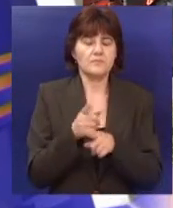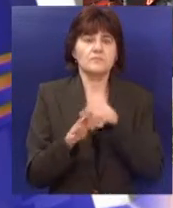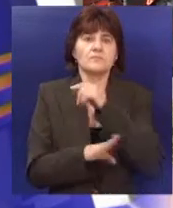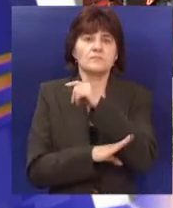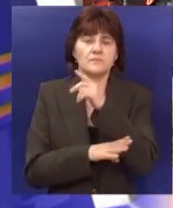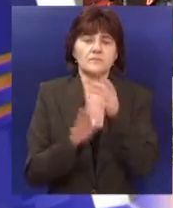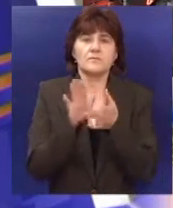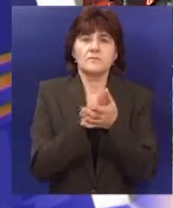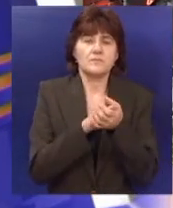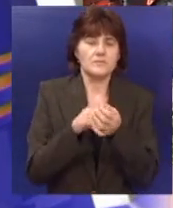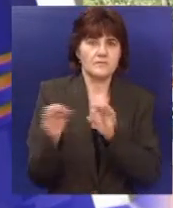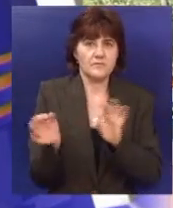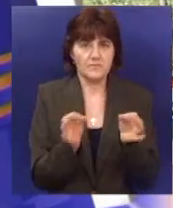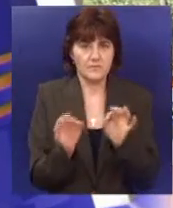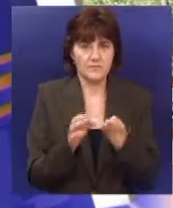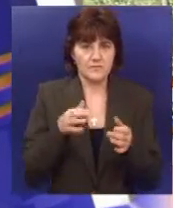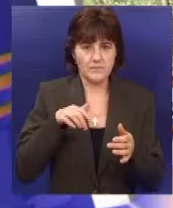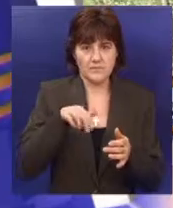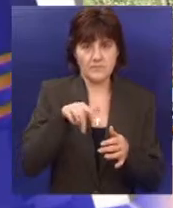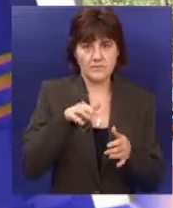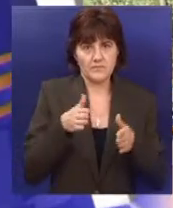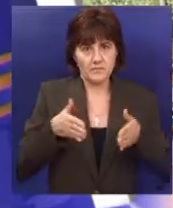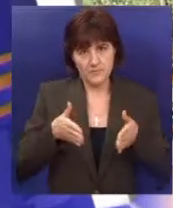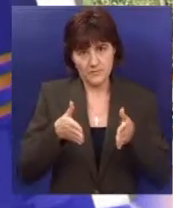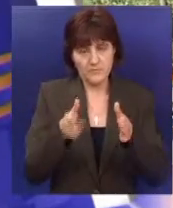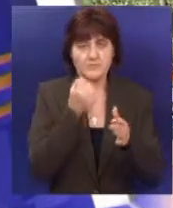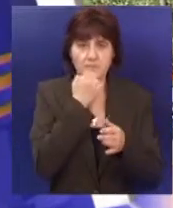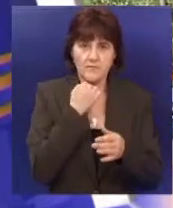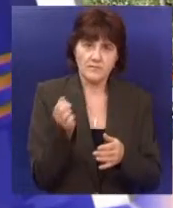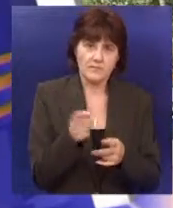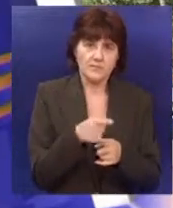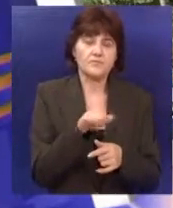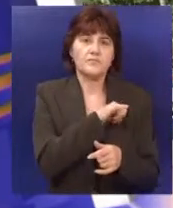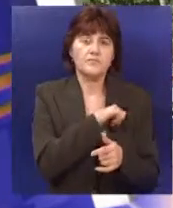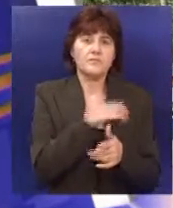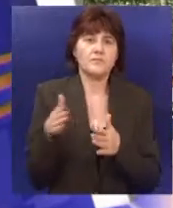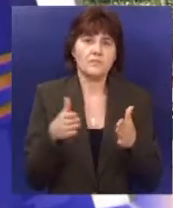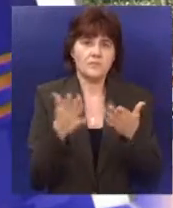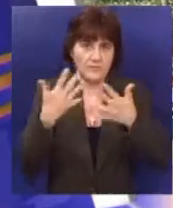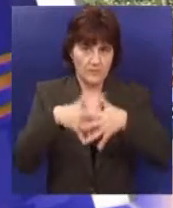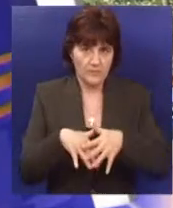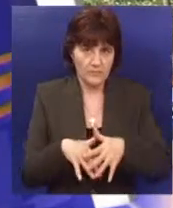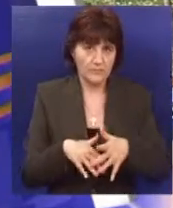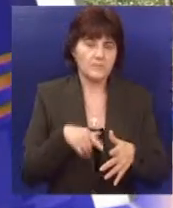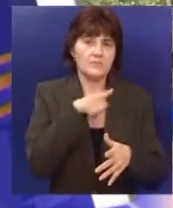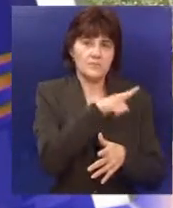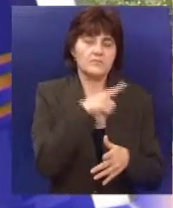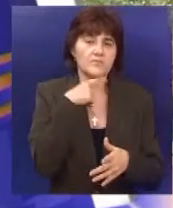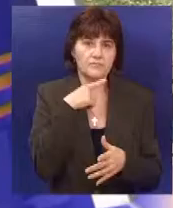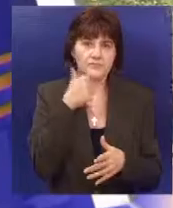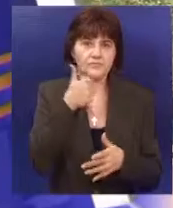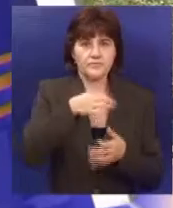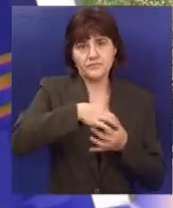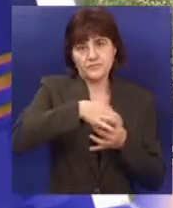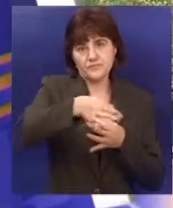Rekonstrukcija Dudove šume je počela sa uređenjem pešačke trim staze. Izvođač radova je kompanija Vojput, a prvo će se urediti staza